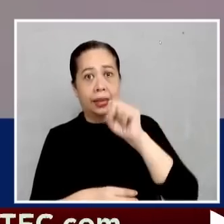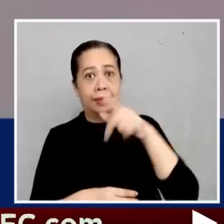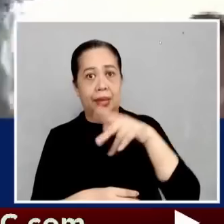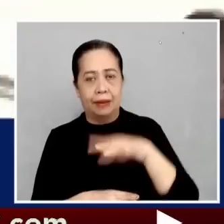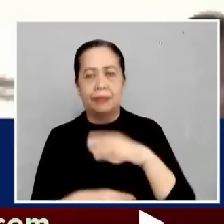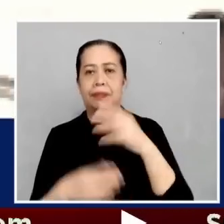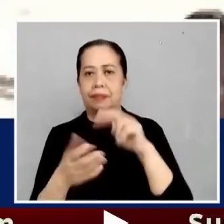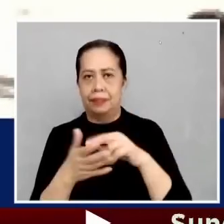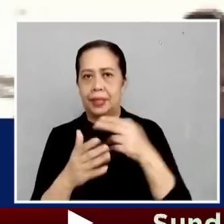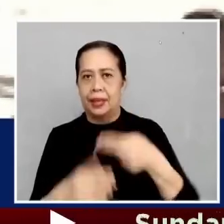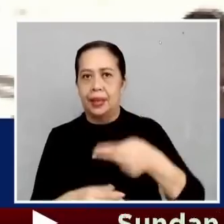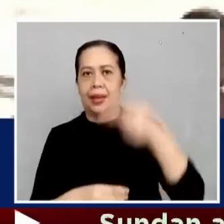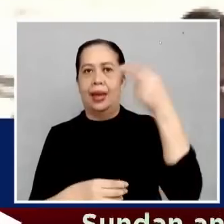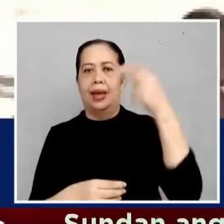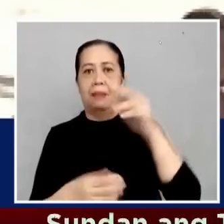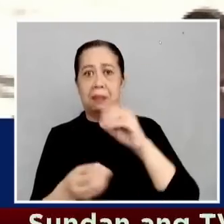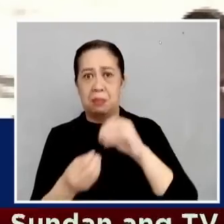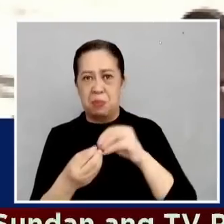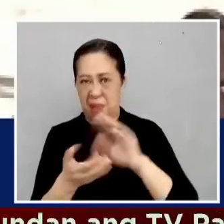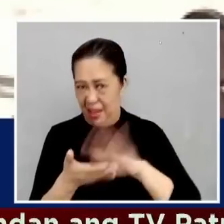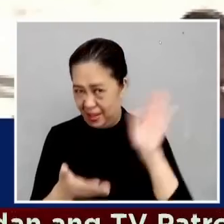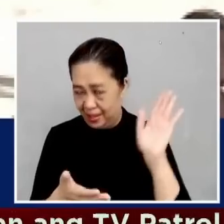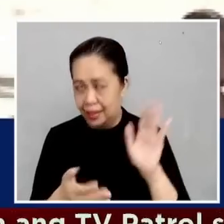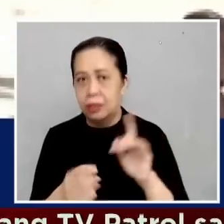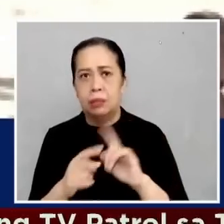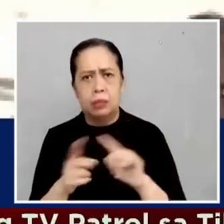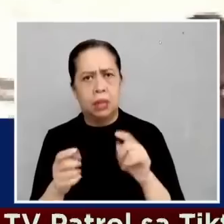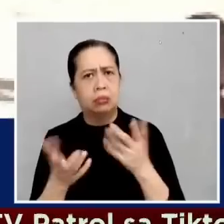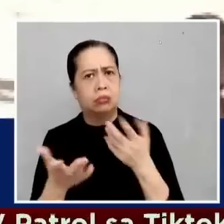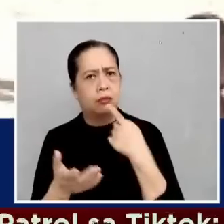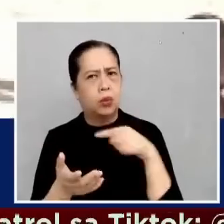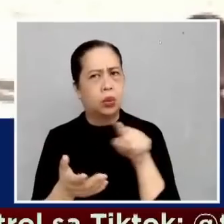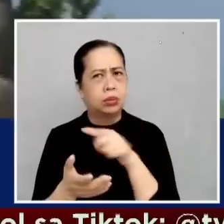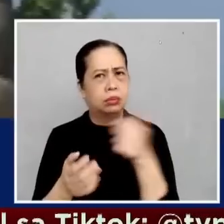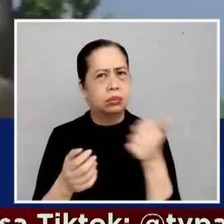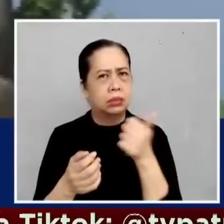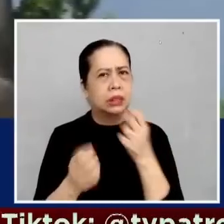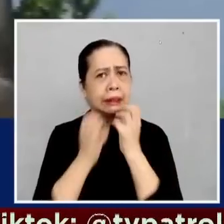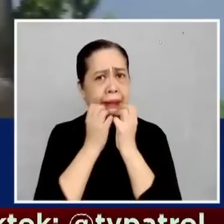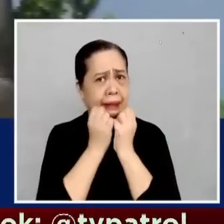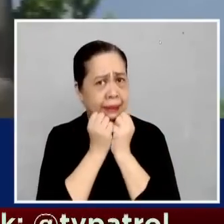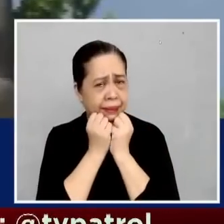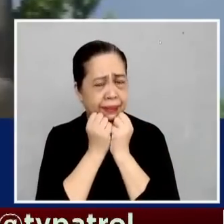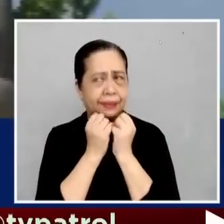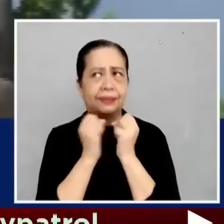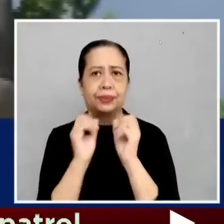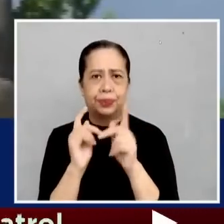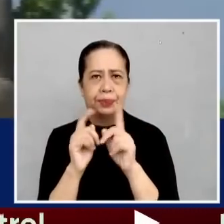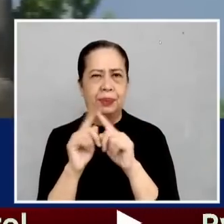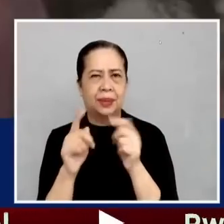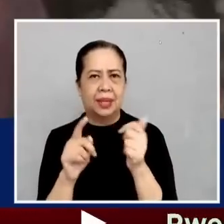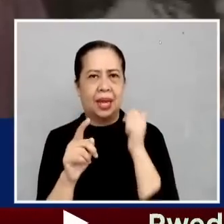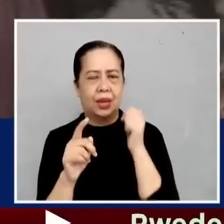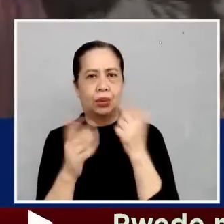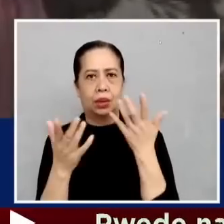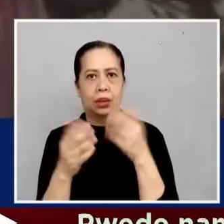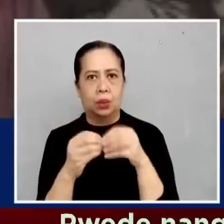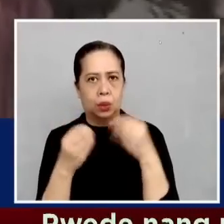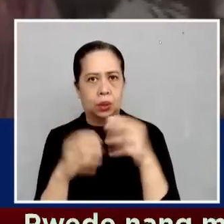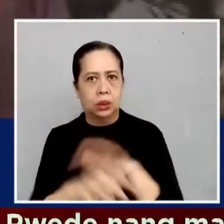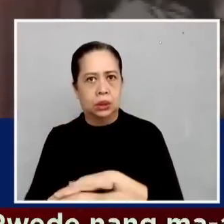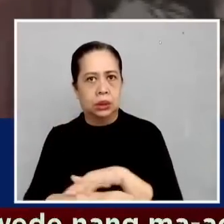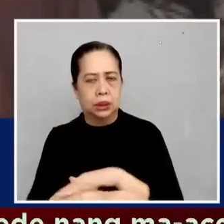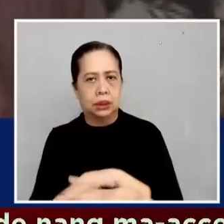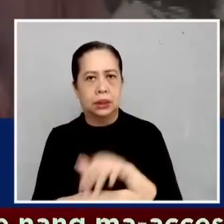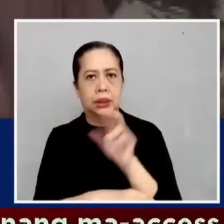po yung mas mahal, okay? So, now para syempre, dun sa iba na nagtitipid, okay, but of course, ayaw nila makompromise yung balat nila. Ang kailangan po,